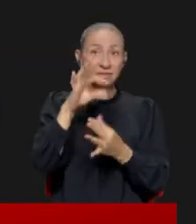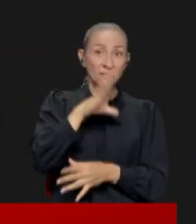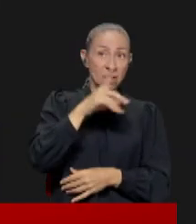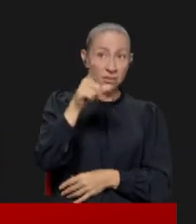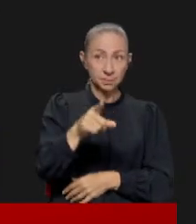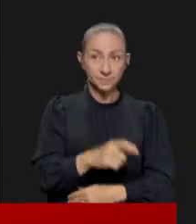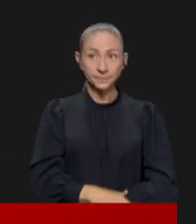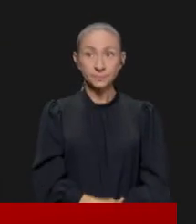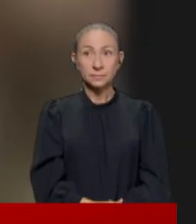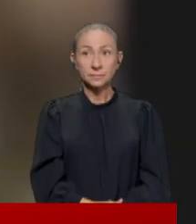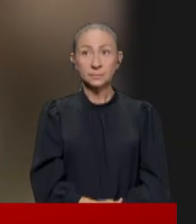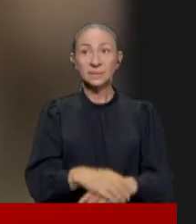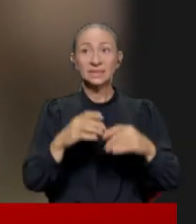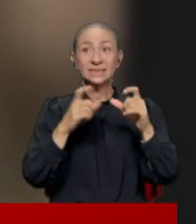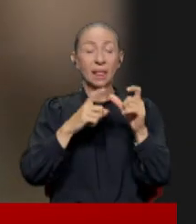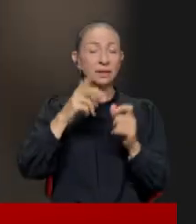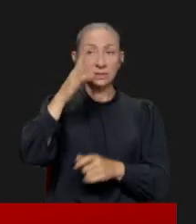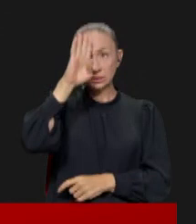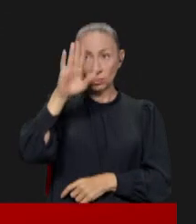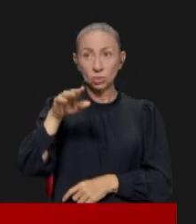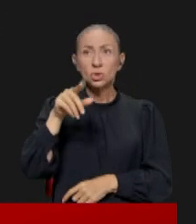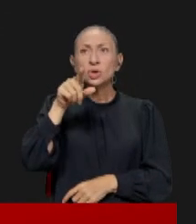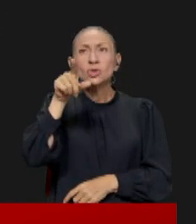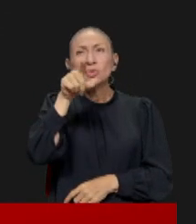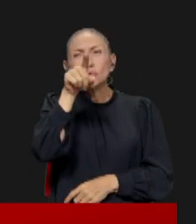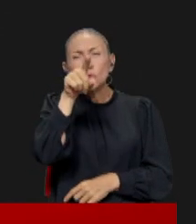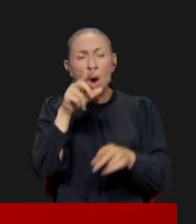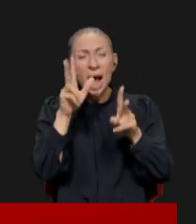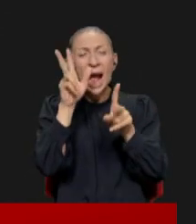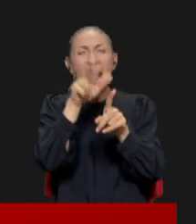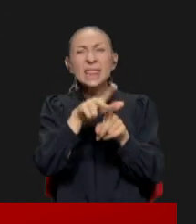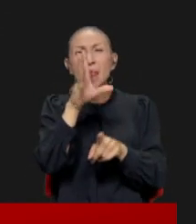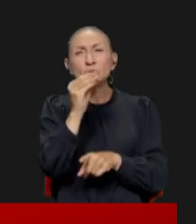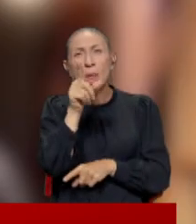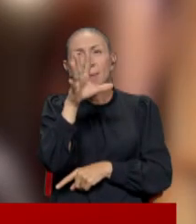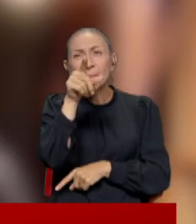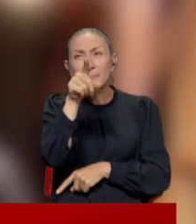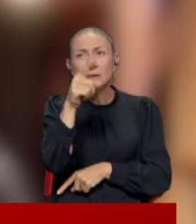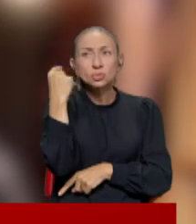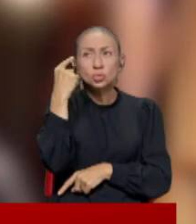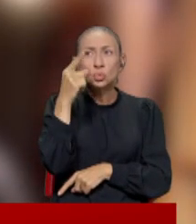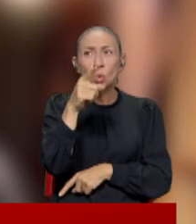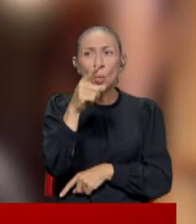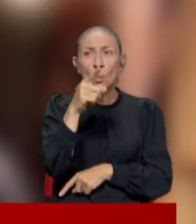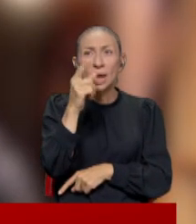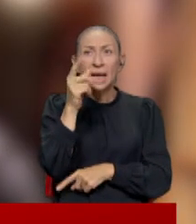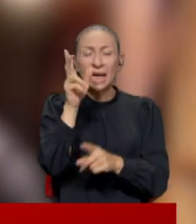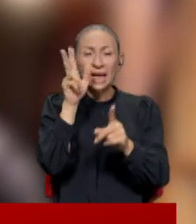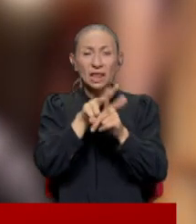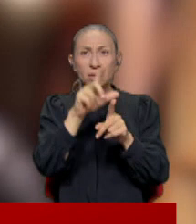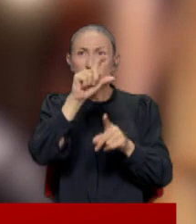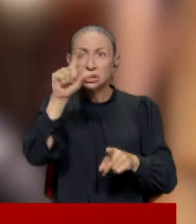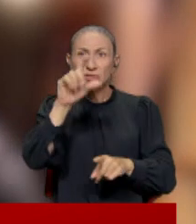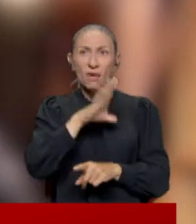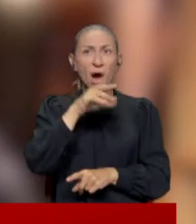vardı. Selin Hanım evet. Şu anda şeyde, İstanbul'da. Şu katılımcı olabilir mi acaba diye düşünüyorum da ekranda katılımcı diye